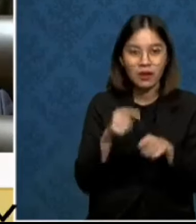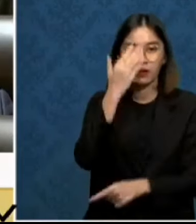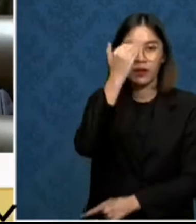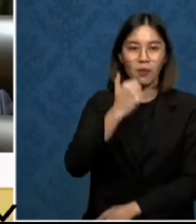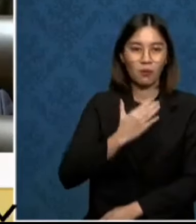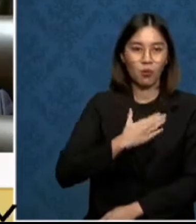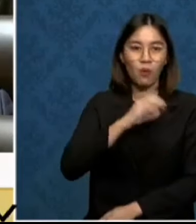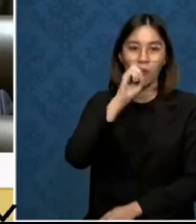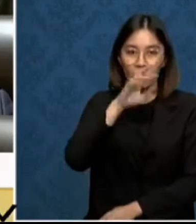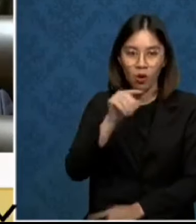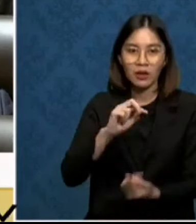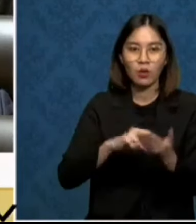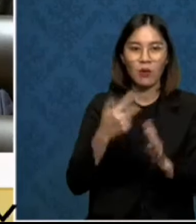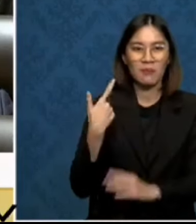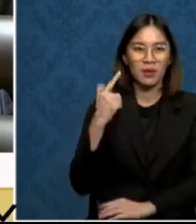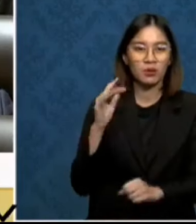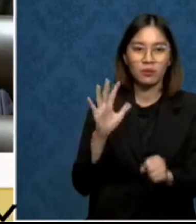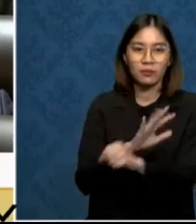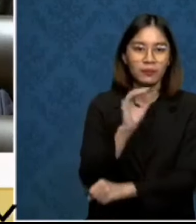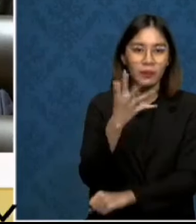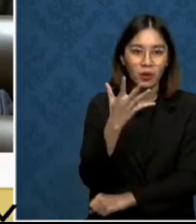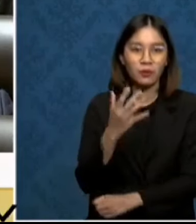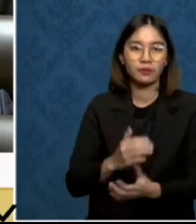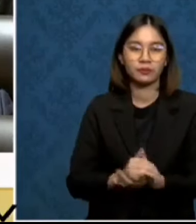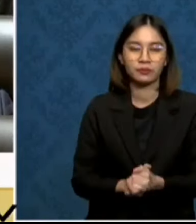บอกได้ไม่คุ้มสิ